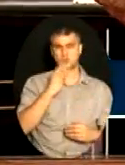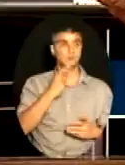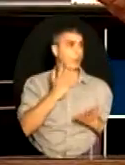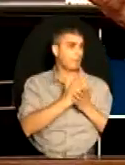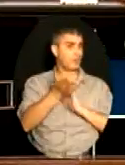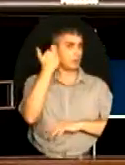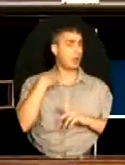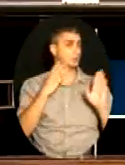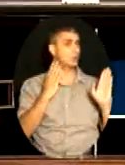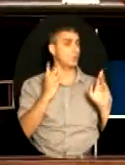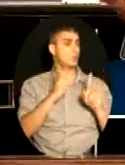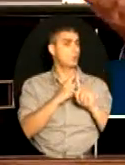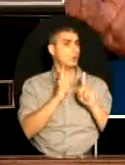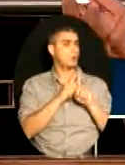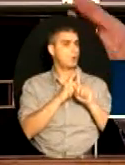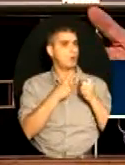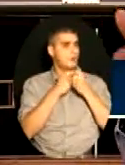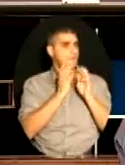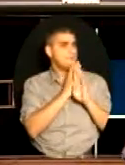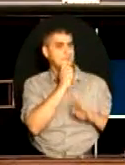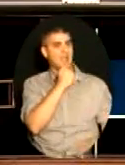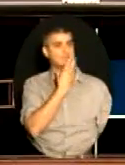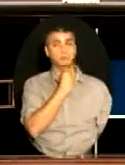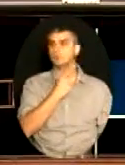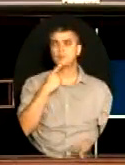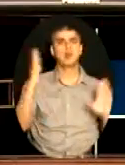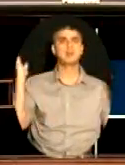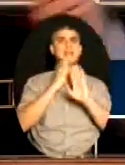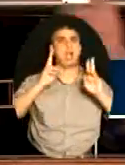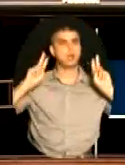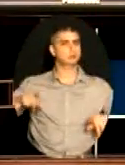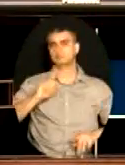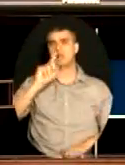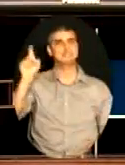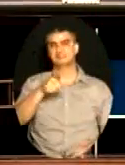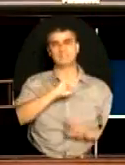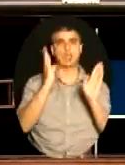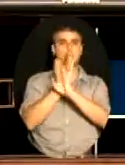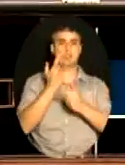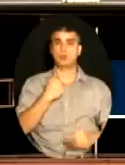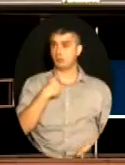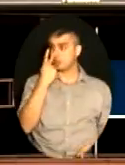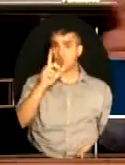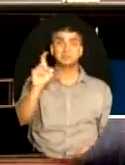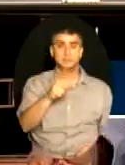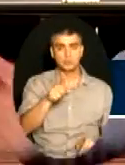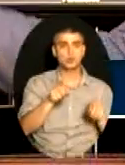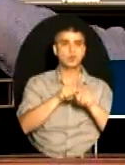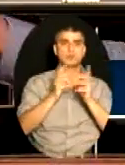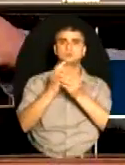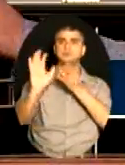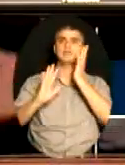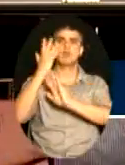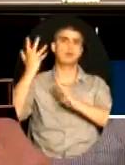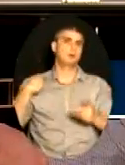דבר כזה. זה לא היה דבר כזה. אז הם אומרים, רבותיי, טרור זה לא טרור, ספרי זה לא טרור. אני רואה את הספרי כמו שריפת מסגד.